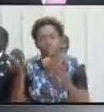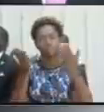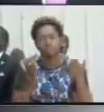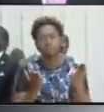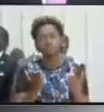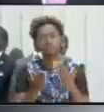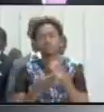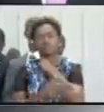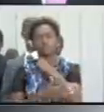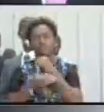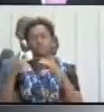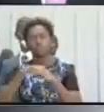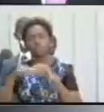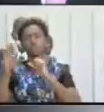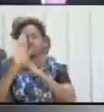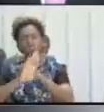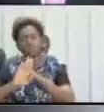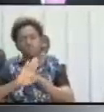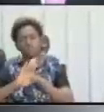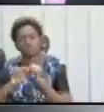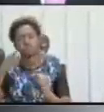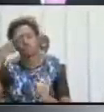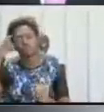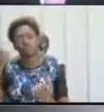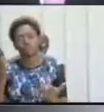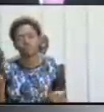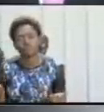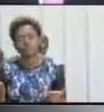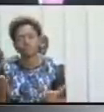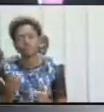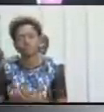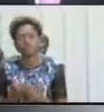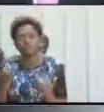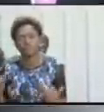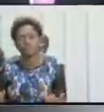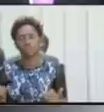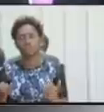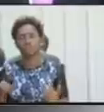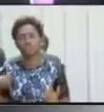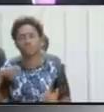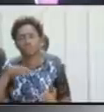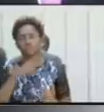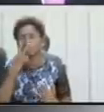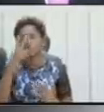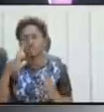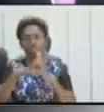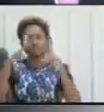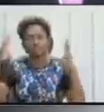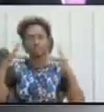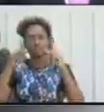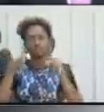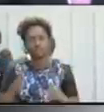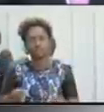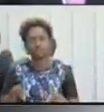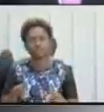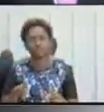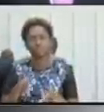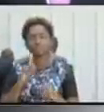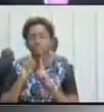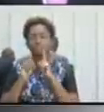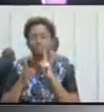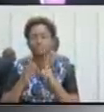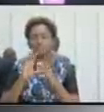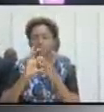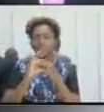pays en sécurité. Parce que en fait, je dis, moi, en pile monde, parler